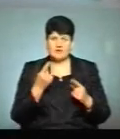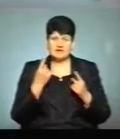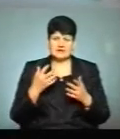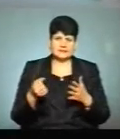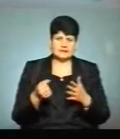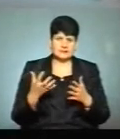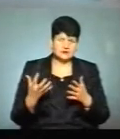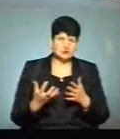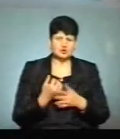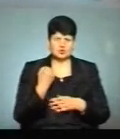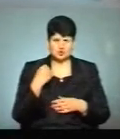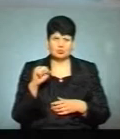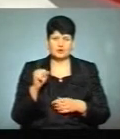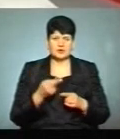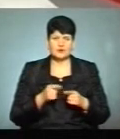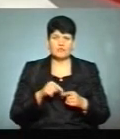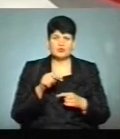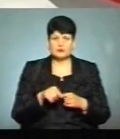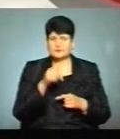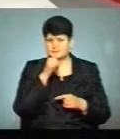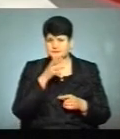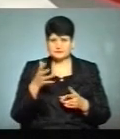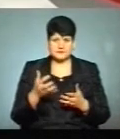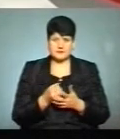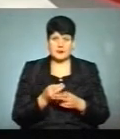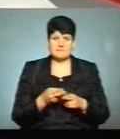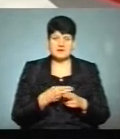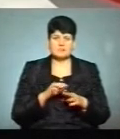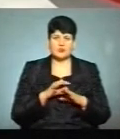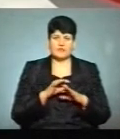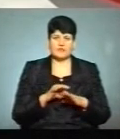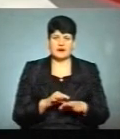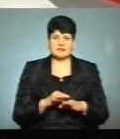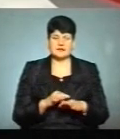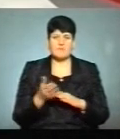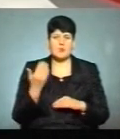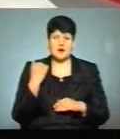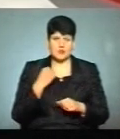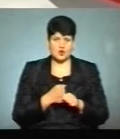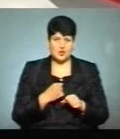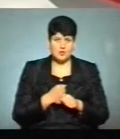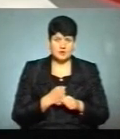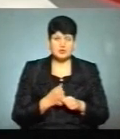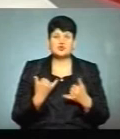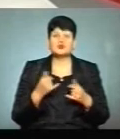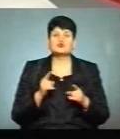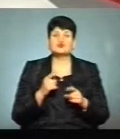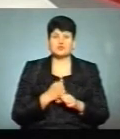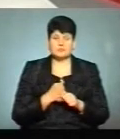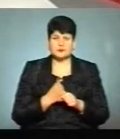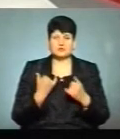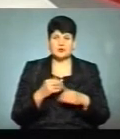здобутків в цьому неможливо досягнути без проведення відповідно попередньої роботи. Ну і що сьогодні зроблено? Сьогодні